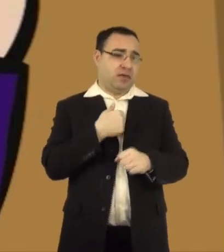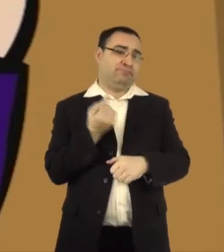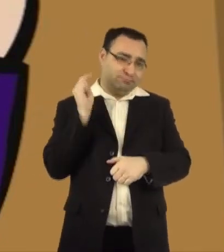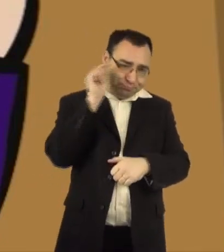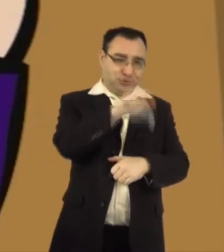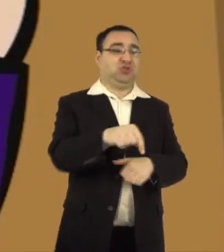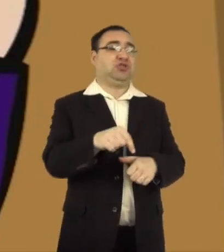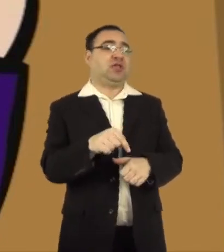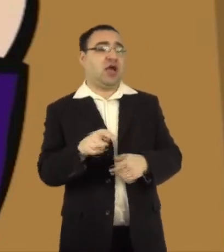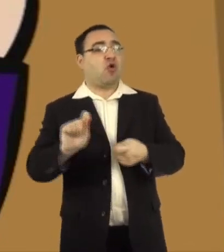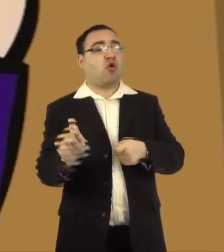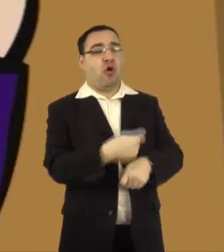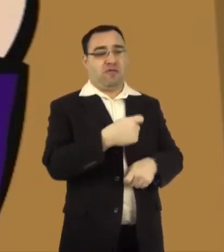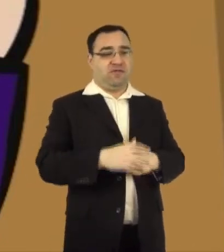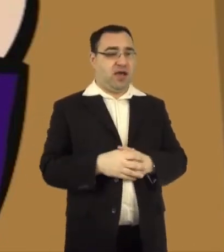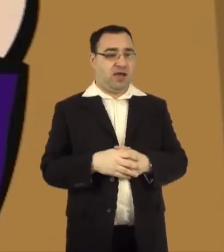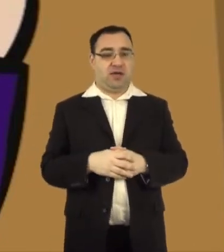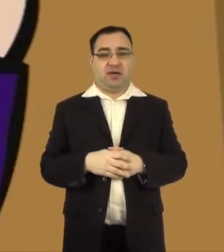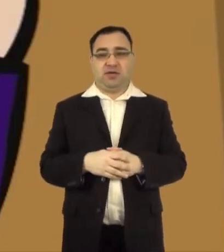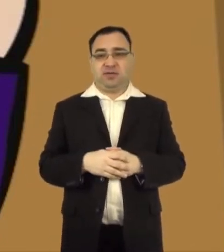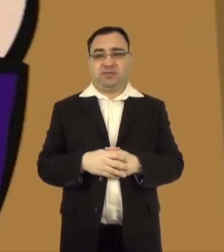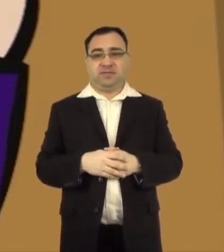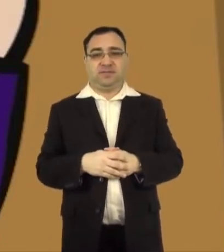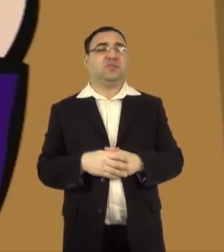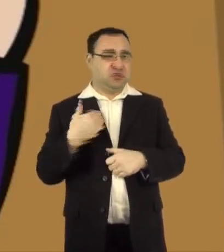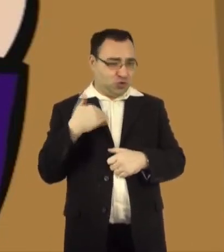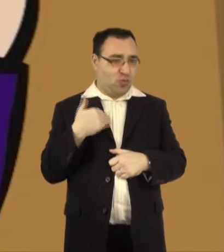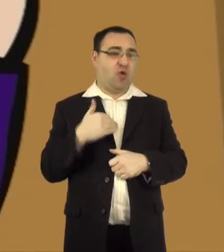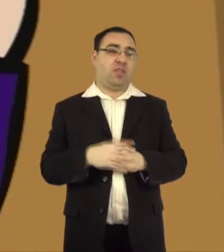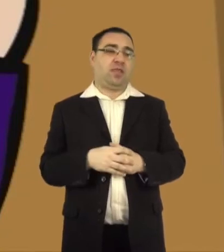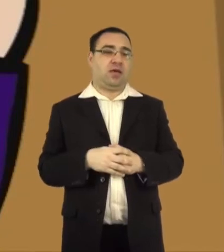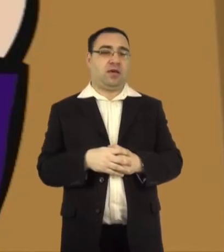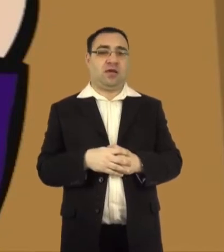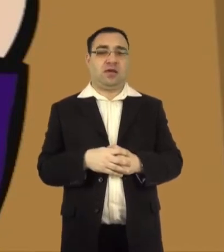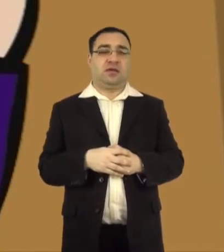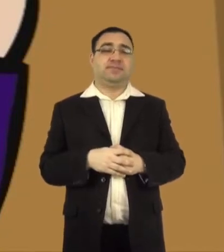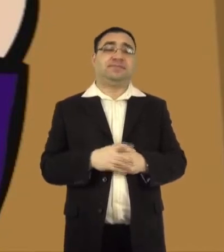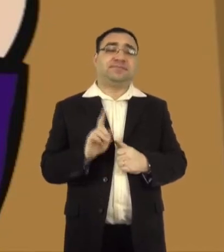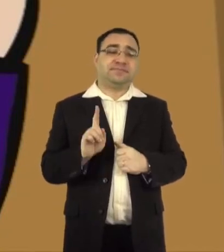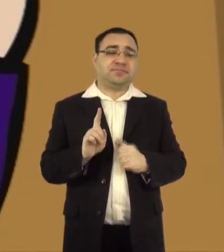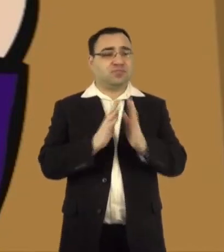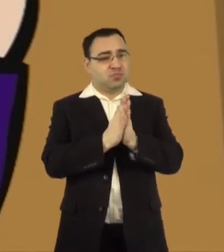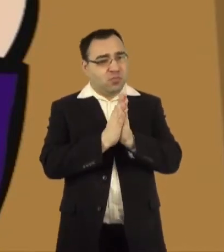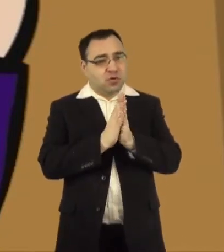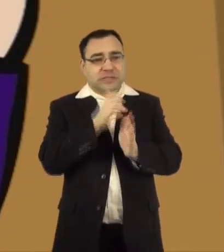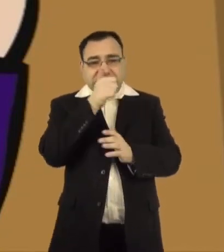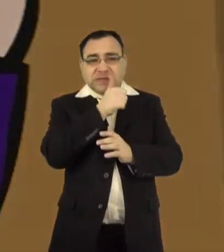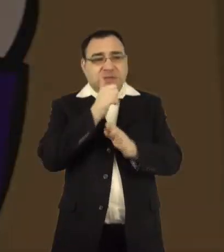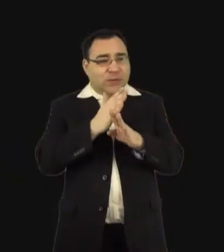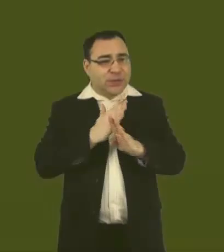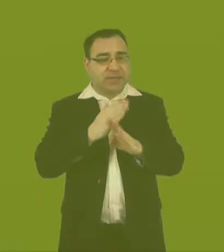ja chętnie na tego golfa wpadnę. No, w sobotę. Tylko wie pan, proszę o